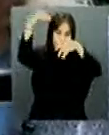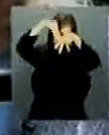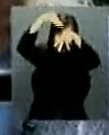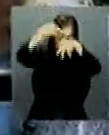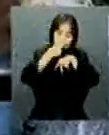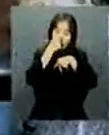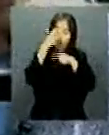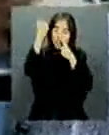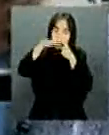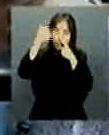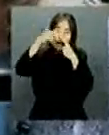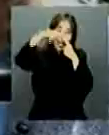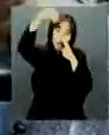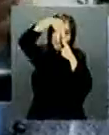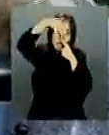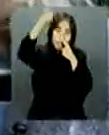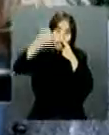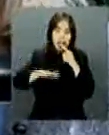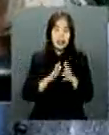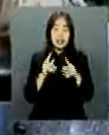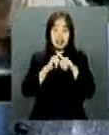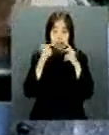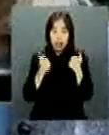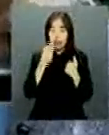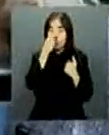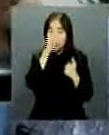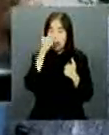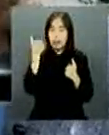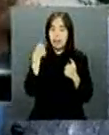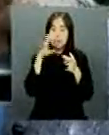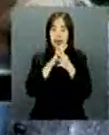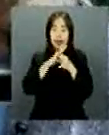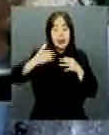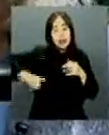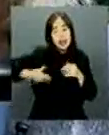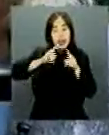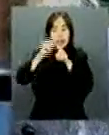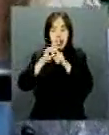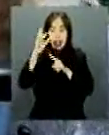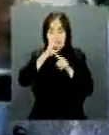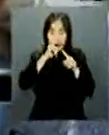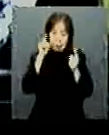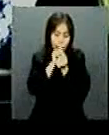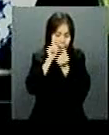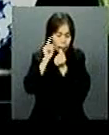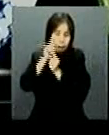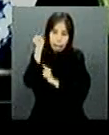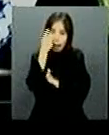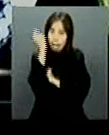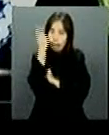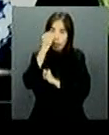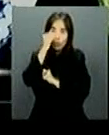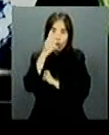กมันโดยเฉลี่ยแล้วพบว่ามีการค้นพบสิ่งมีชีวิตสายพันธุ์ใหม่ทุก2วันในแถบลุ่มน้ำโขง